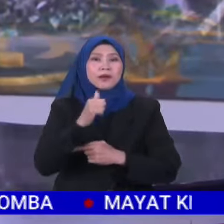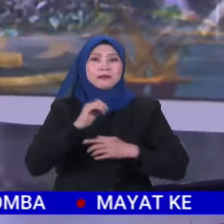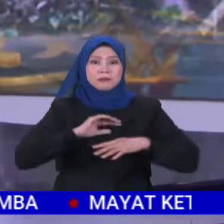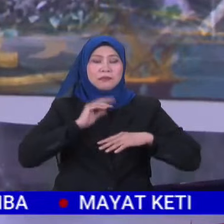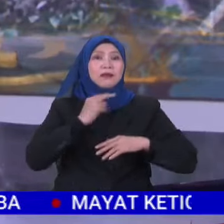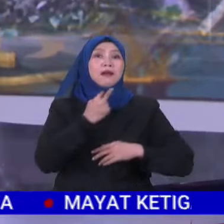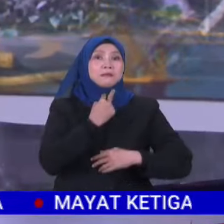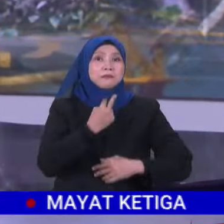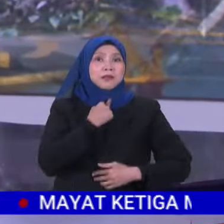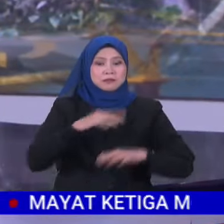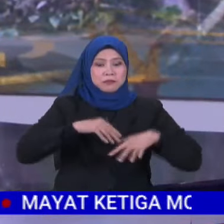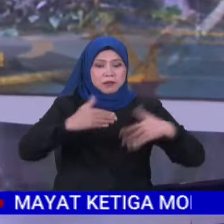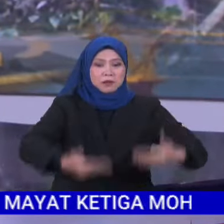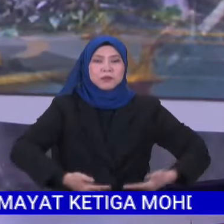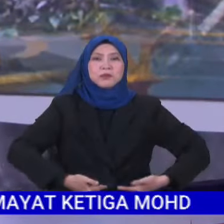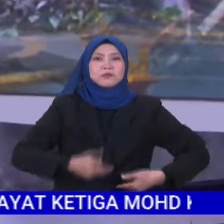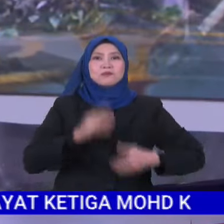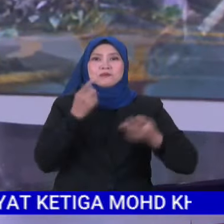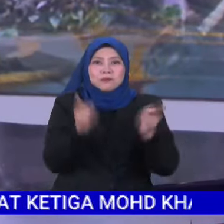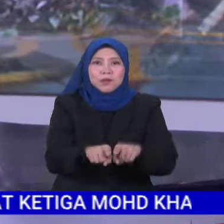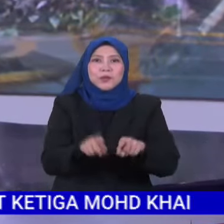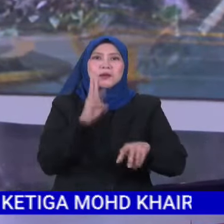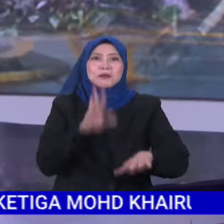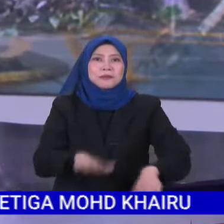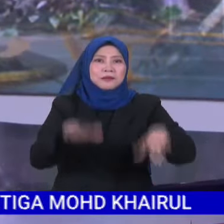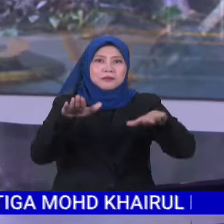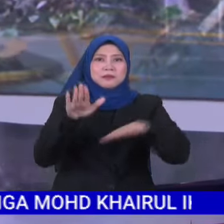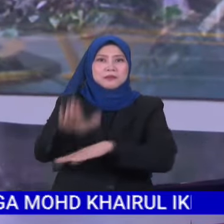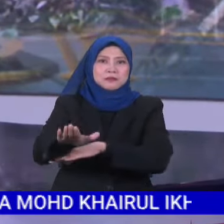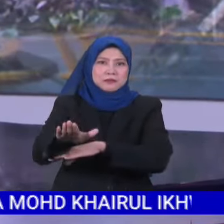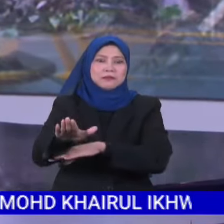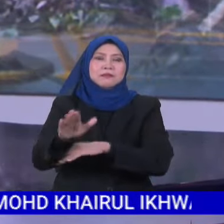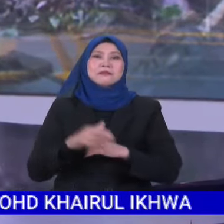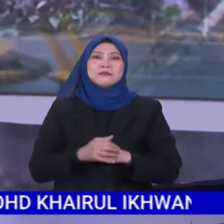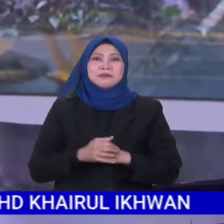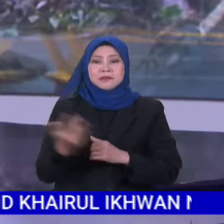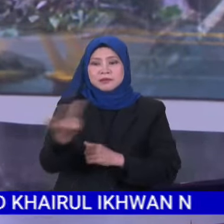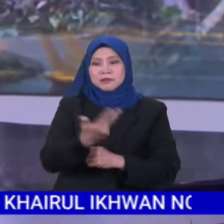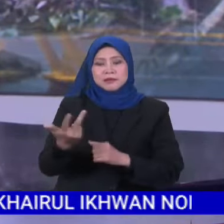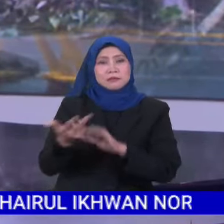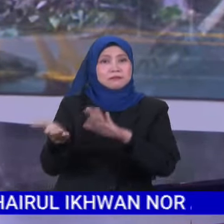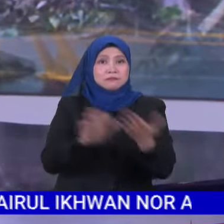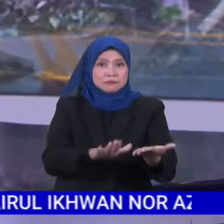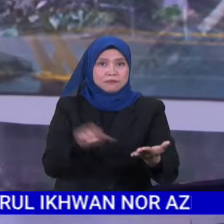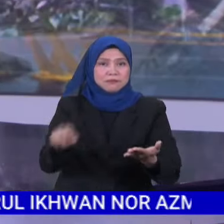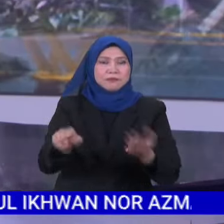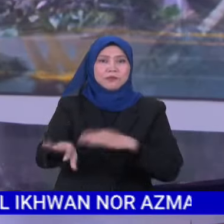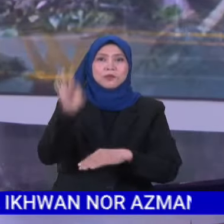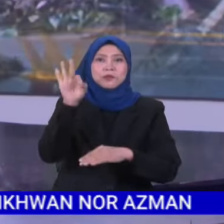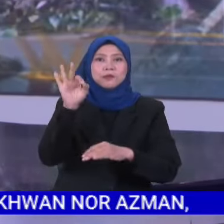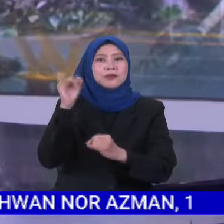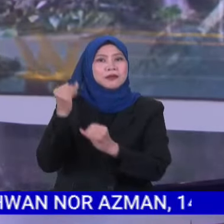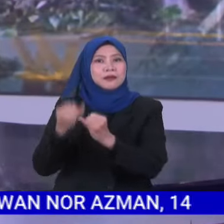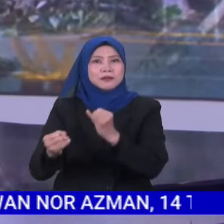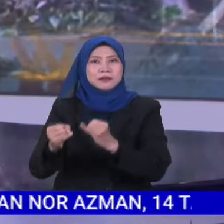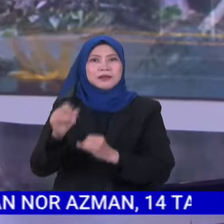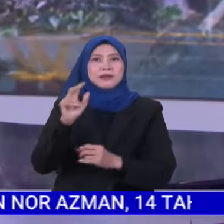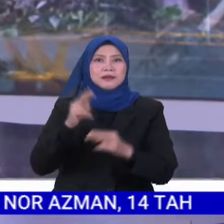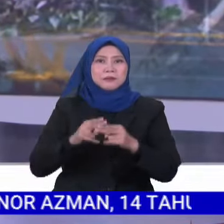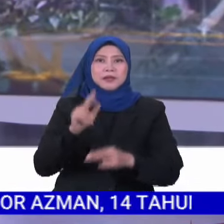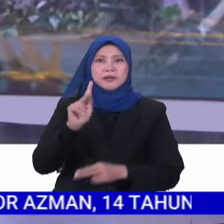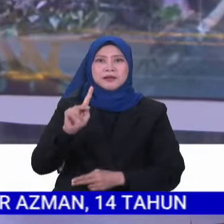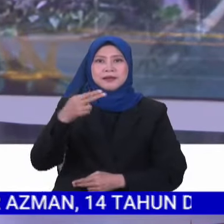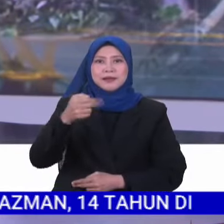korban kejadian yang berlaku lewat petang semalam ke-33 mayat mangsa bejaya ditemukan dengan mayat mangsa terakhir Muhammad